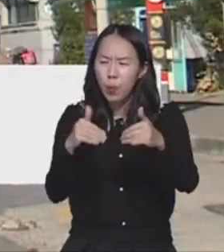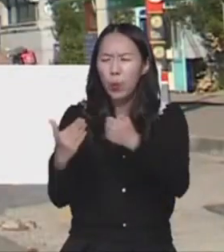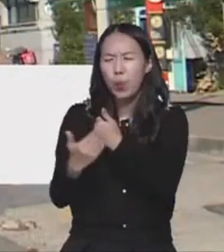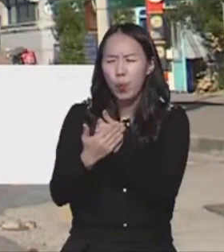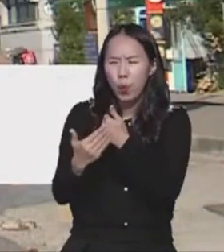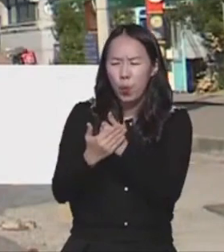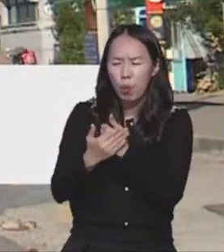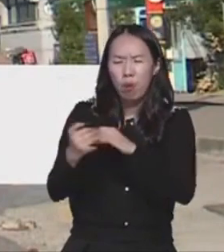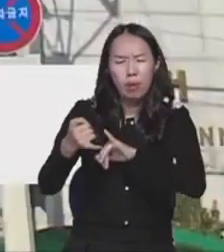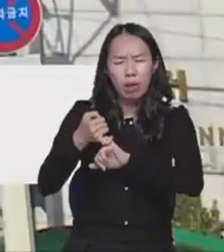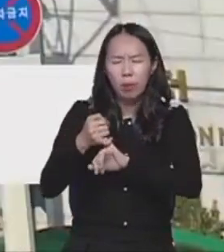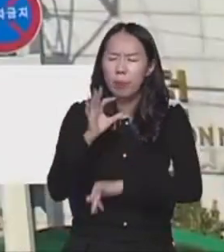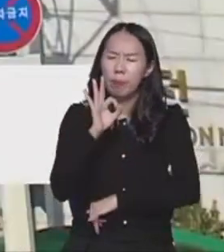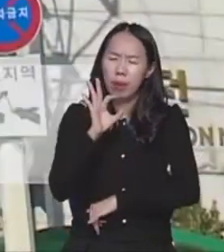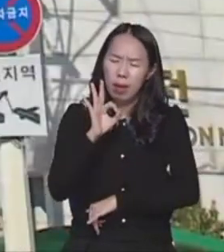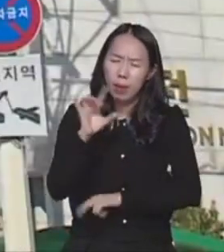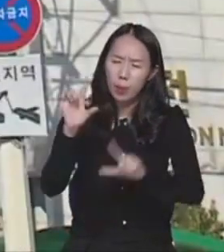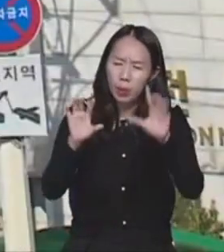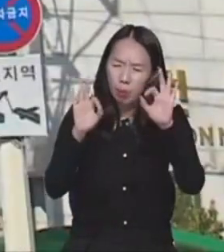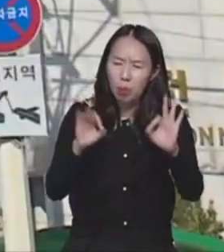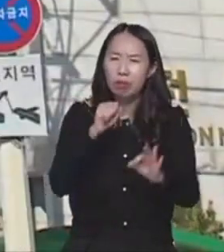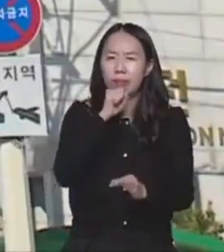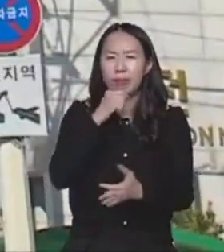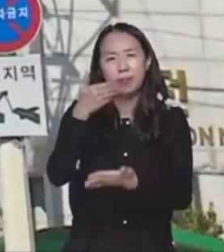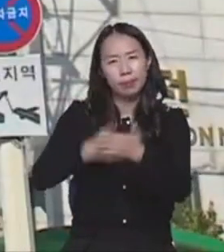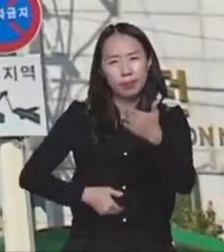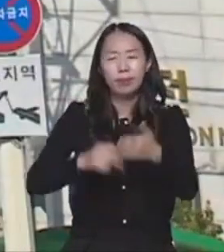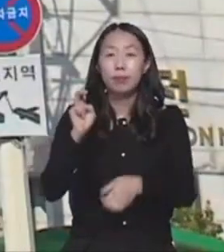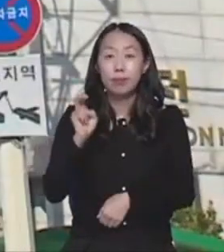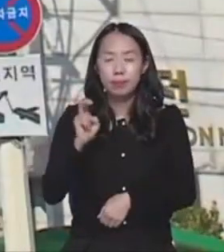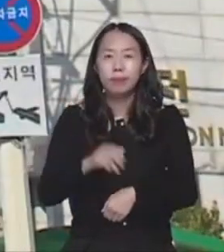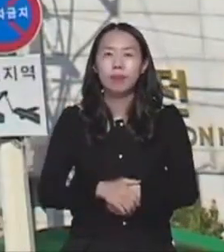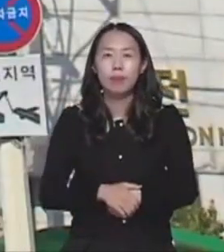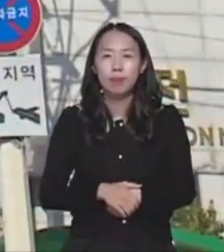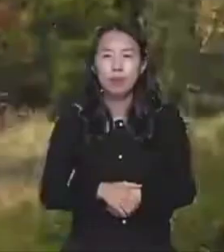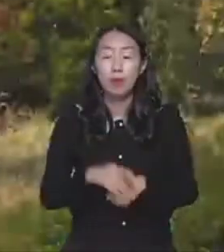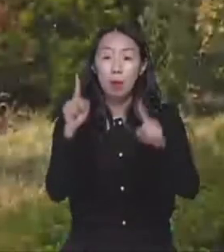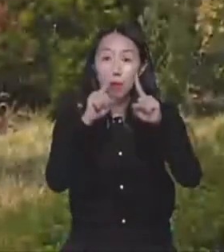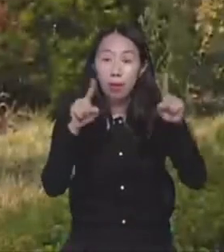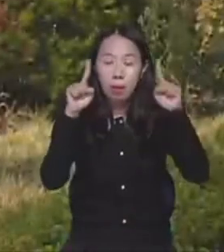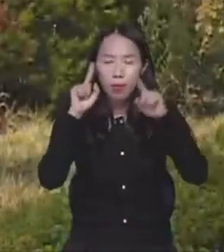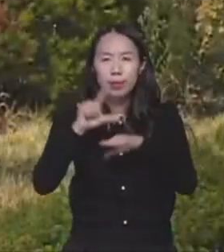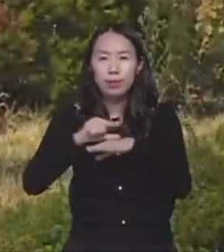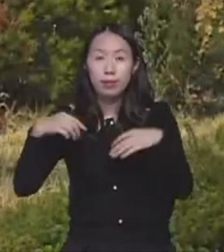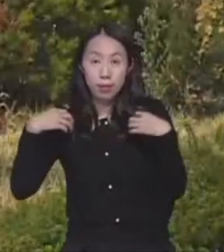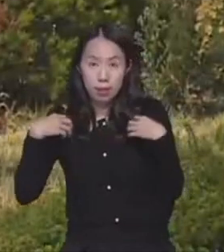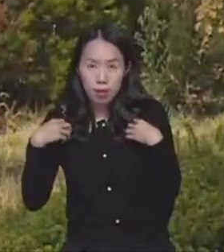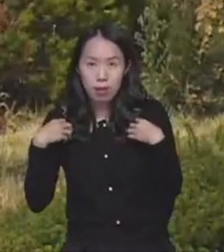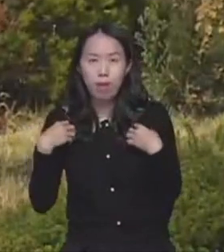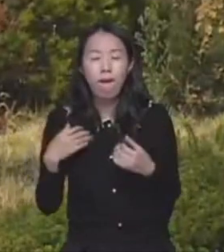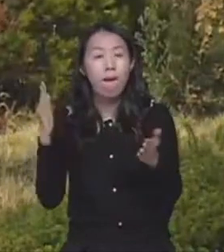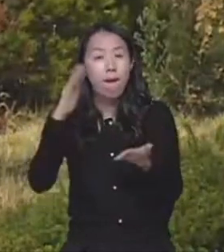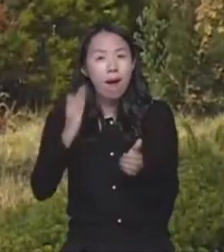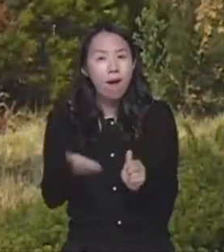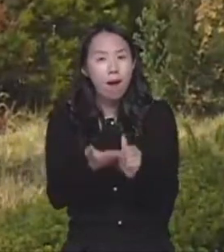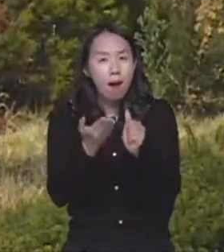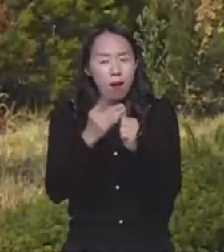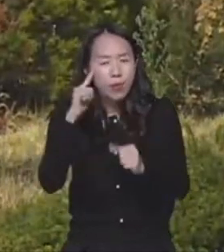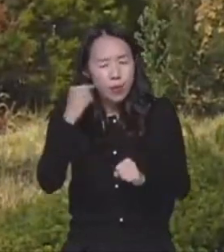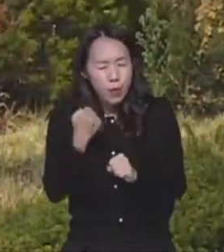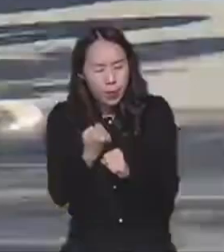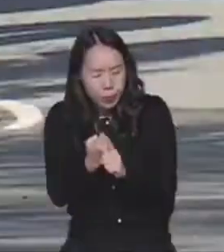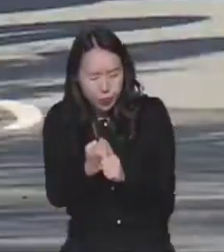이끌어내지 못한 점도 불리하게 작용한 것으로 전해졌습니다 또 대학과 지자체가 인재양성과 연구 개발에